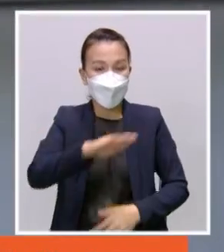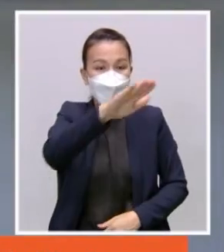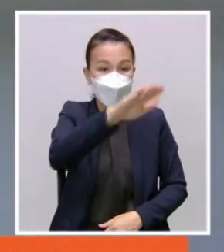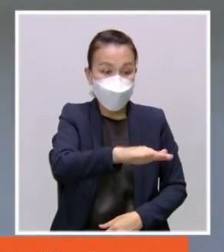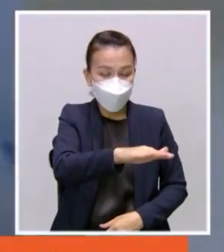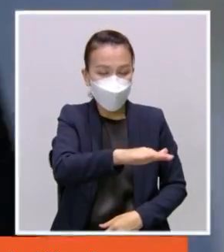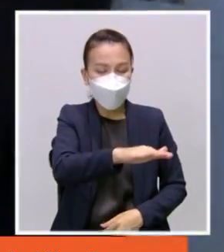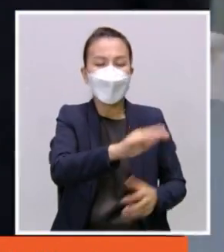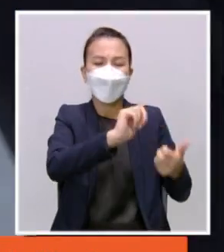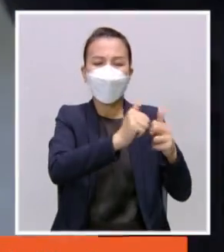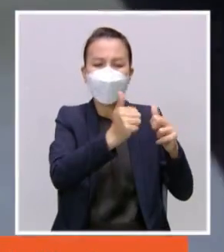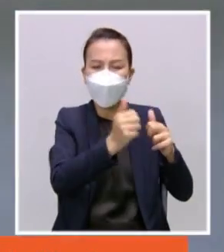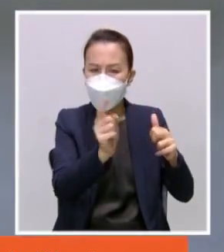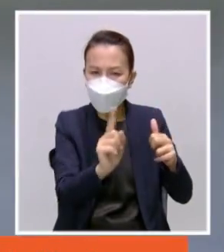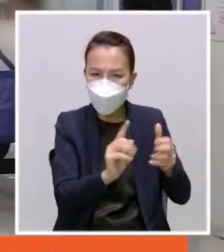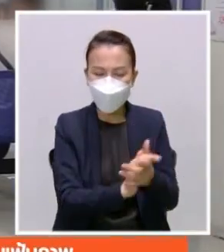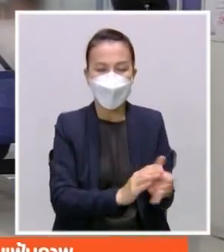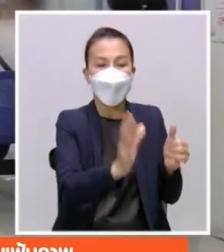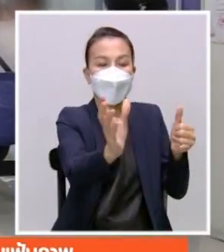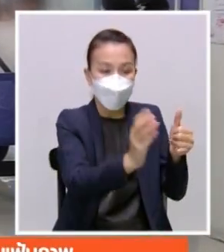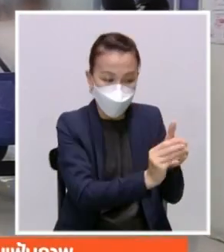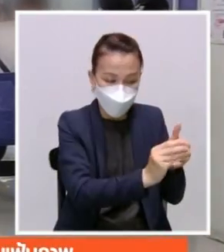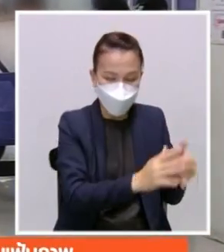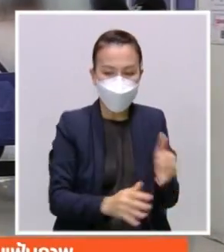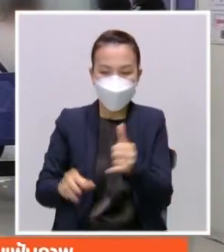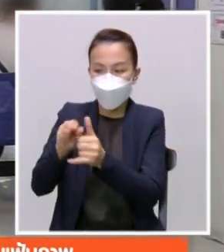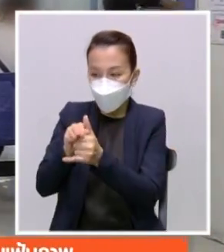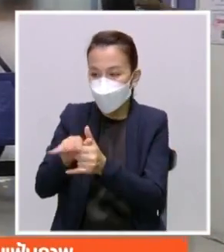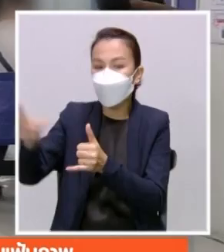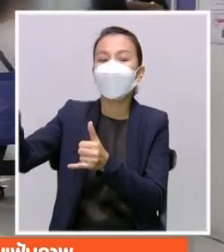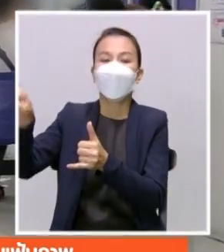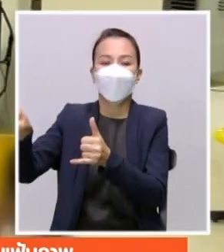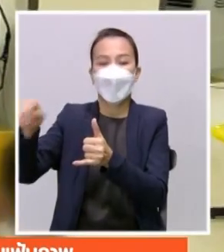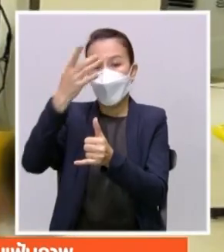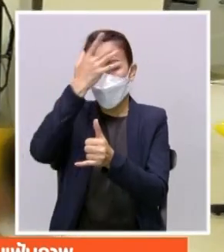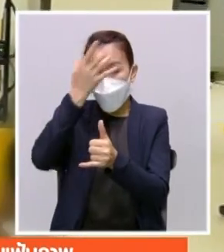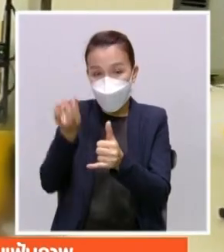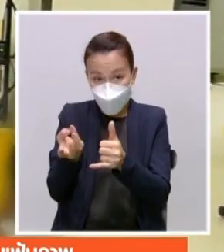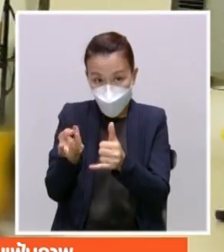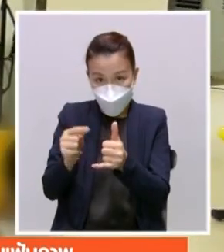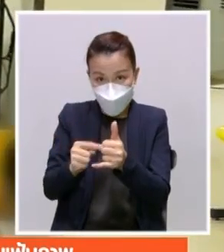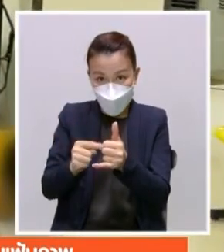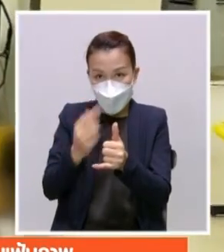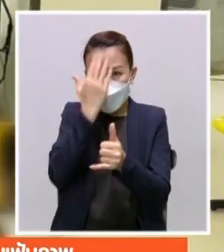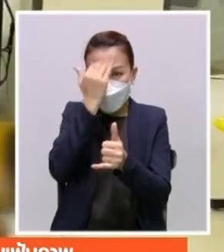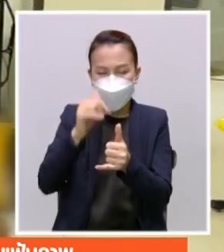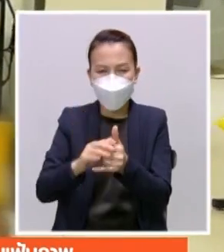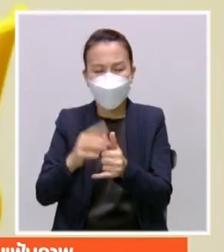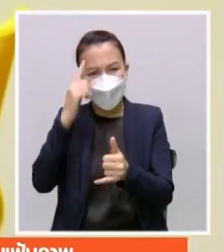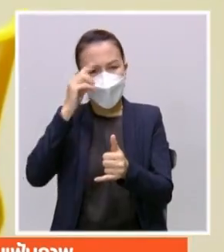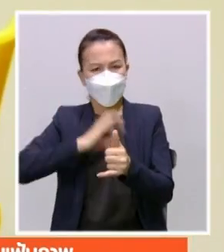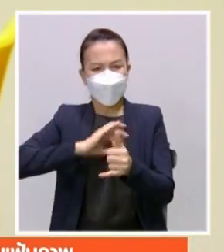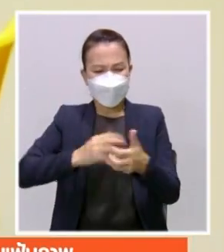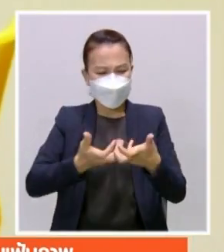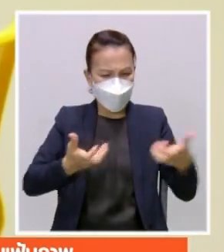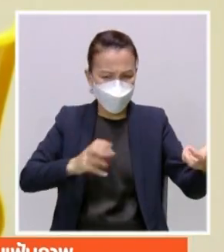ที่มีอาการน้อยก็คือเด็กจะเป็นผู้แพร่กระจายเชื้อได้เป็นอย่างดีส่วนหนึ่งเป็นเพราะเด็กป่วยแล้วไม่สามารถแยกตัวเอง